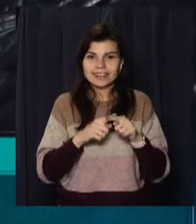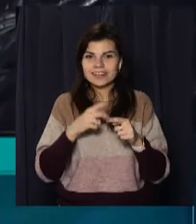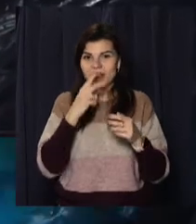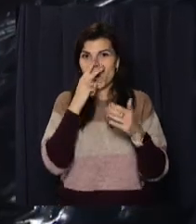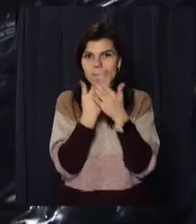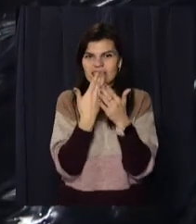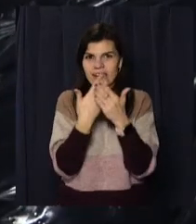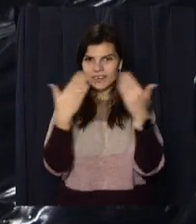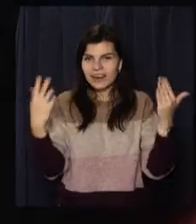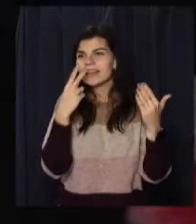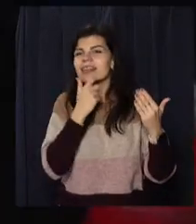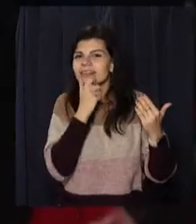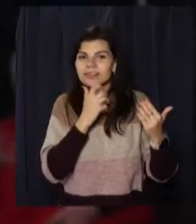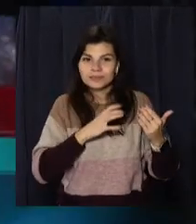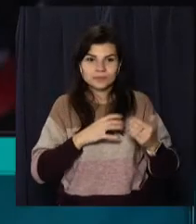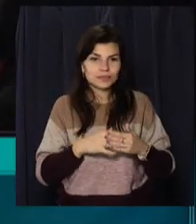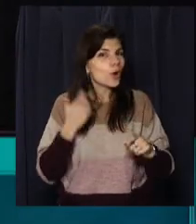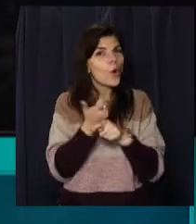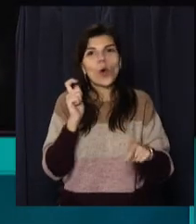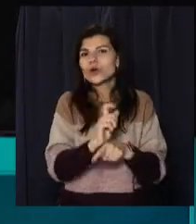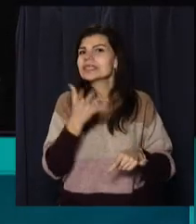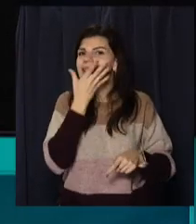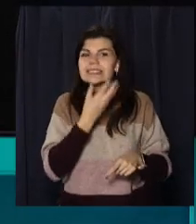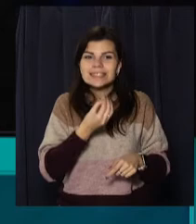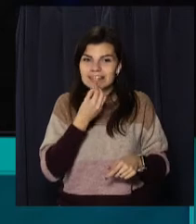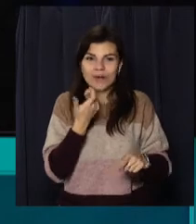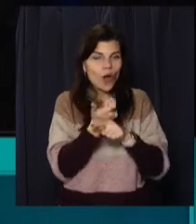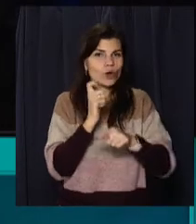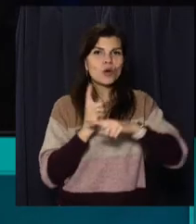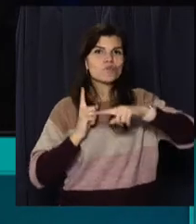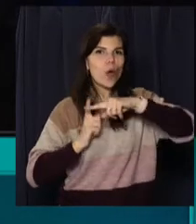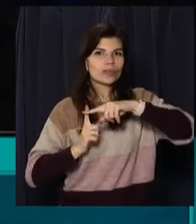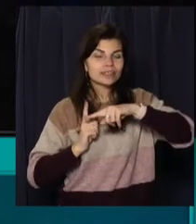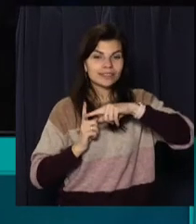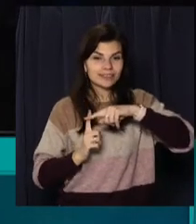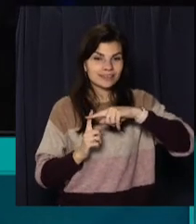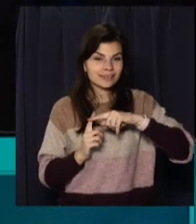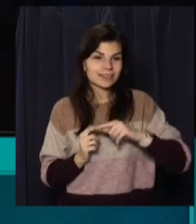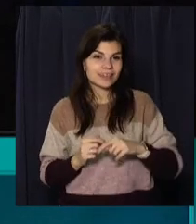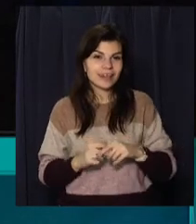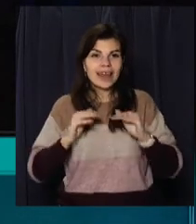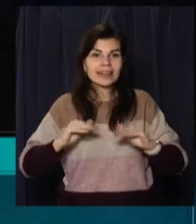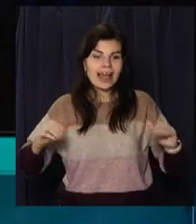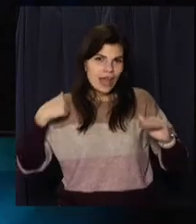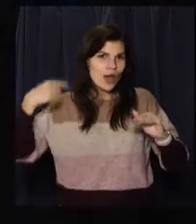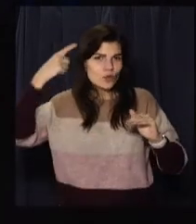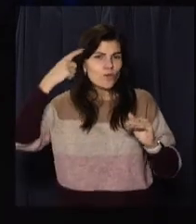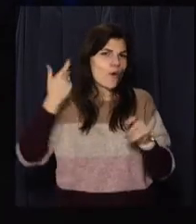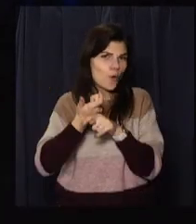стене. Очень красиво, очень позитивно. Дітям, я думаю,